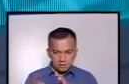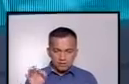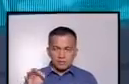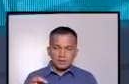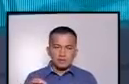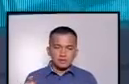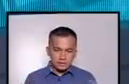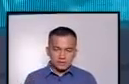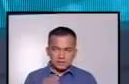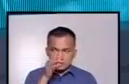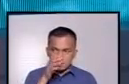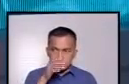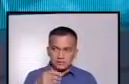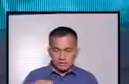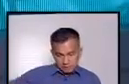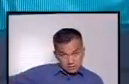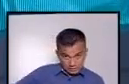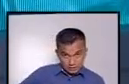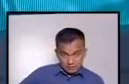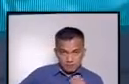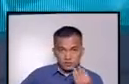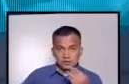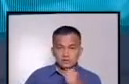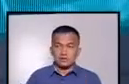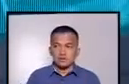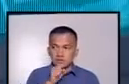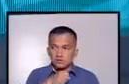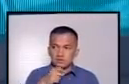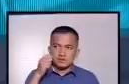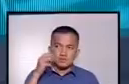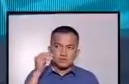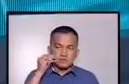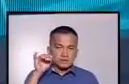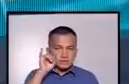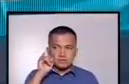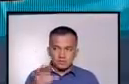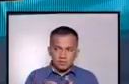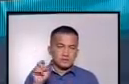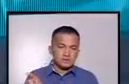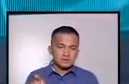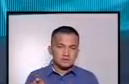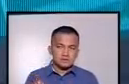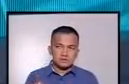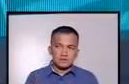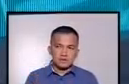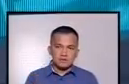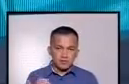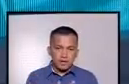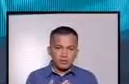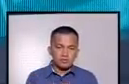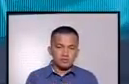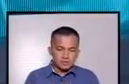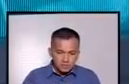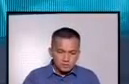sa Cebu rin. May saksak sa Tagiliran ang 14 anyos na si Tessa Marie Igay nang matagpuan sa